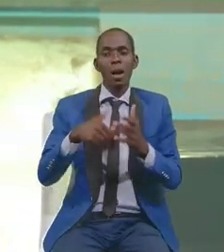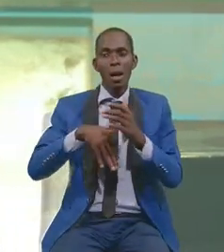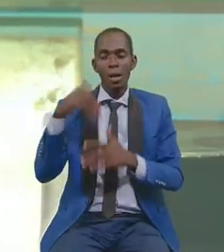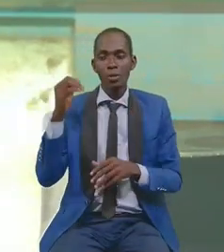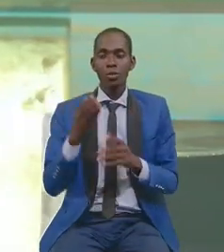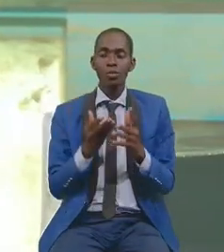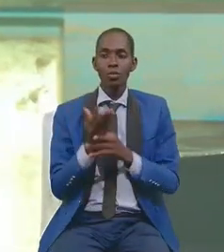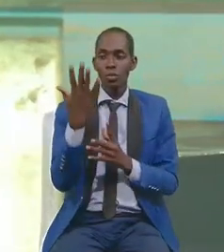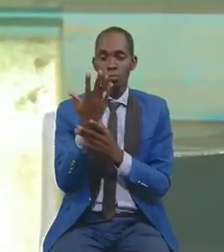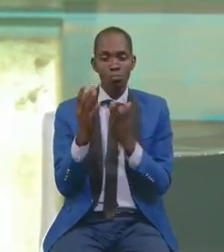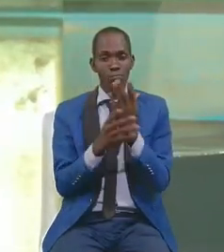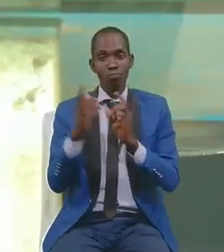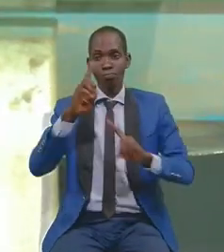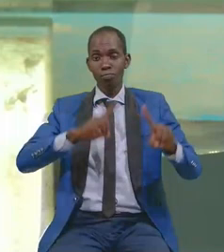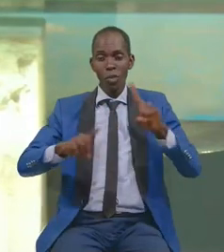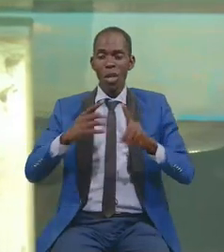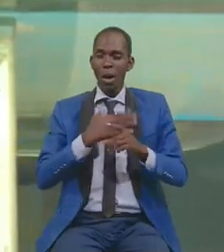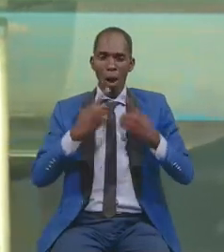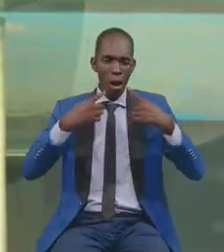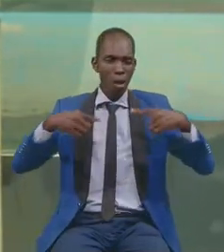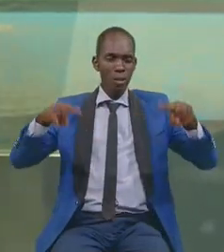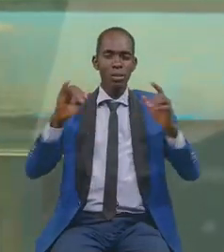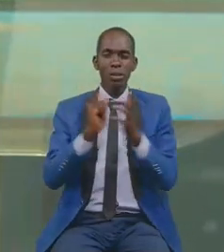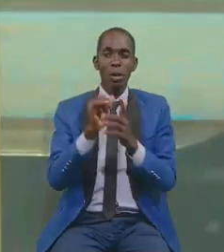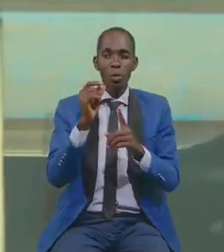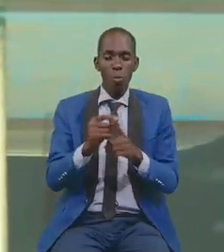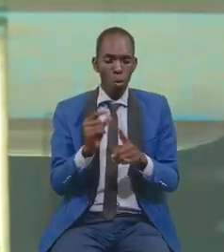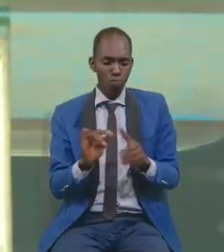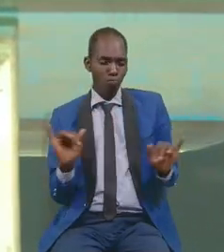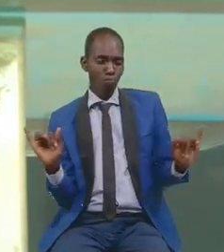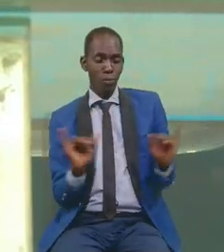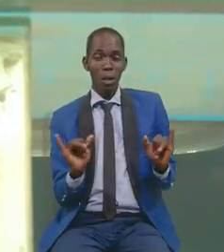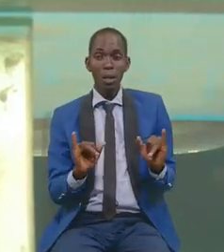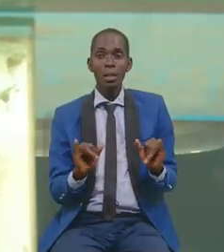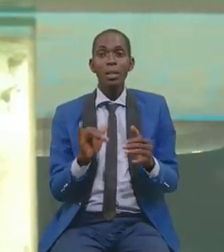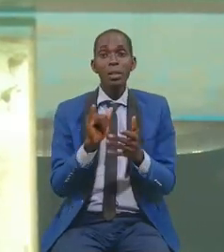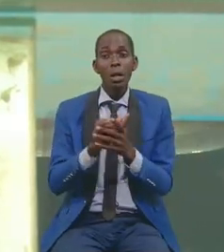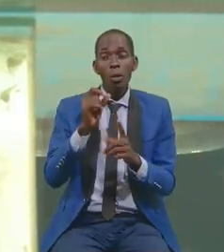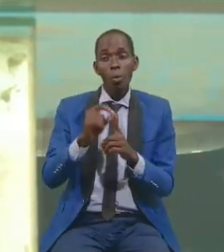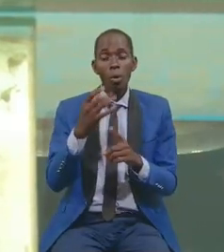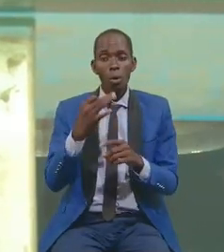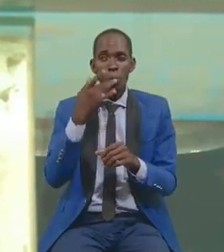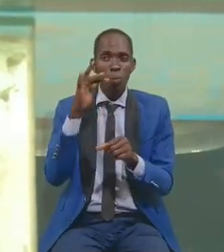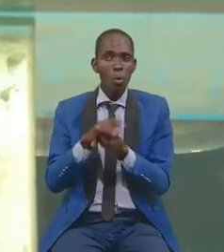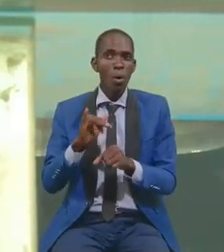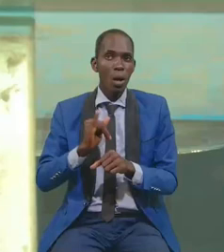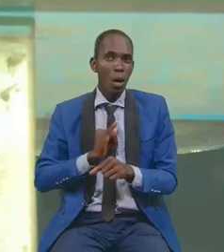tu proclames la parole, rien de différent. Cette parole de promesse que j'entends, moi